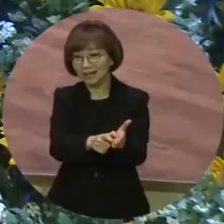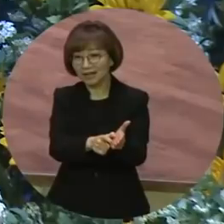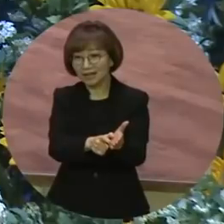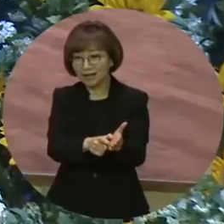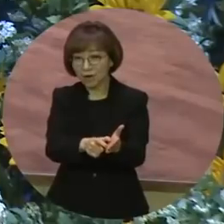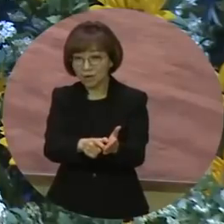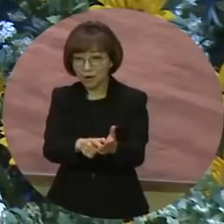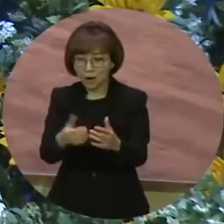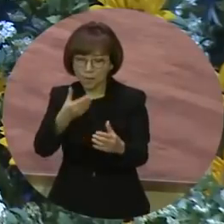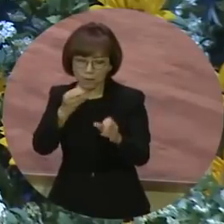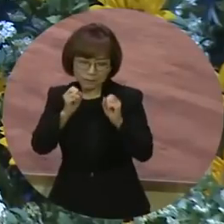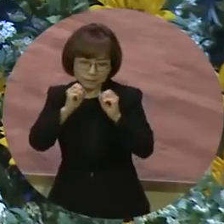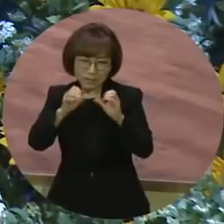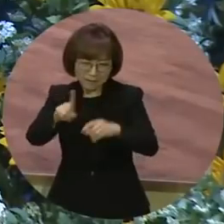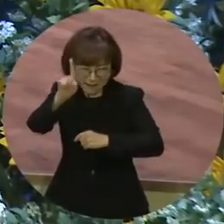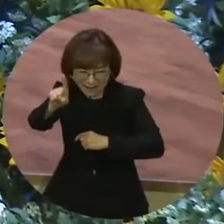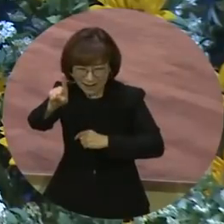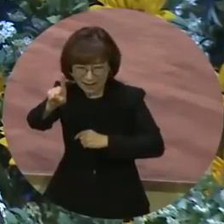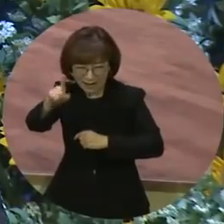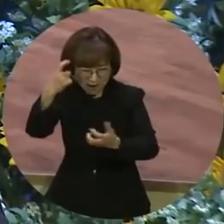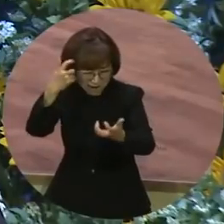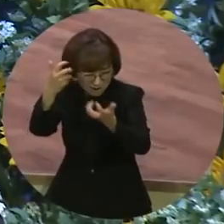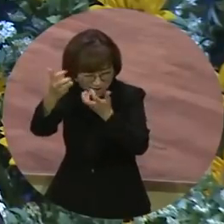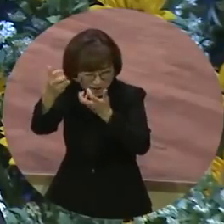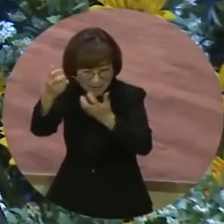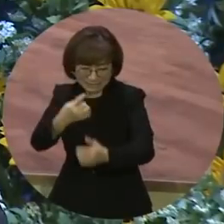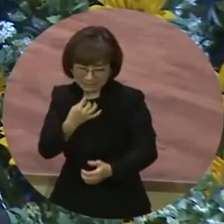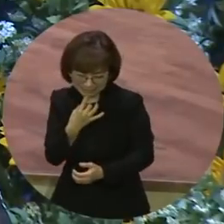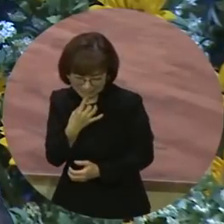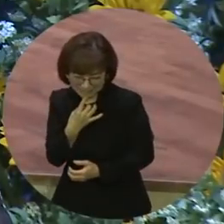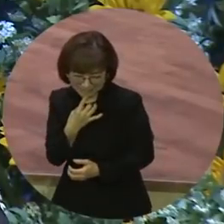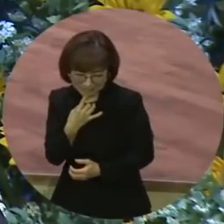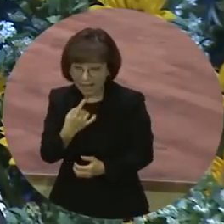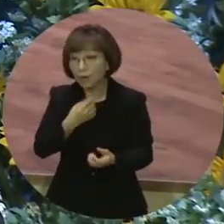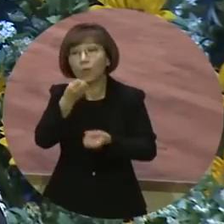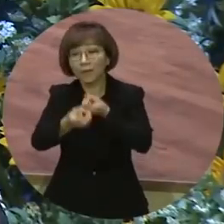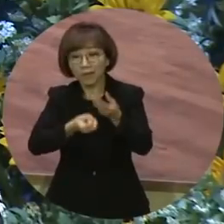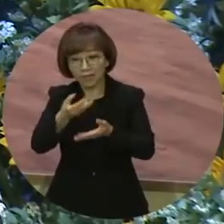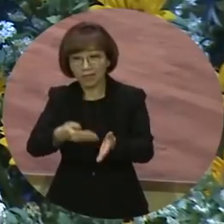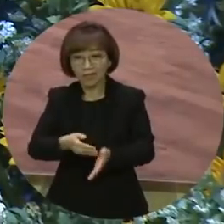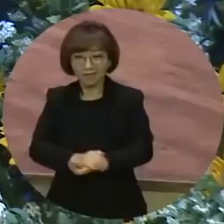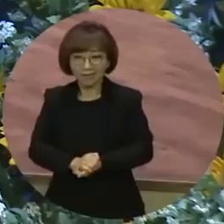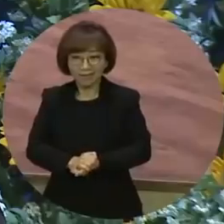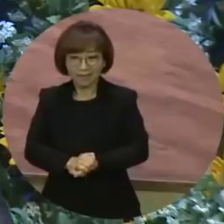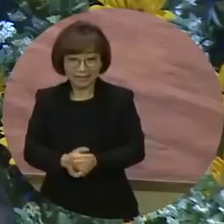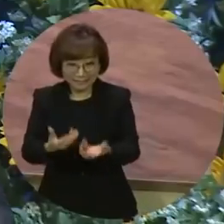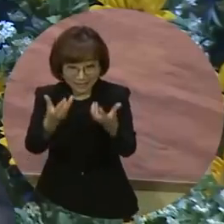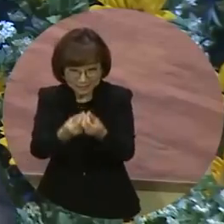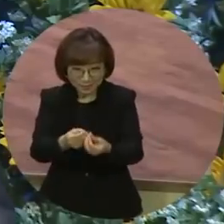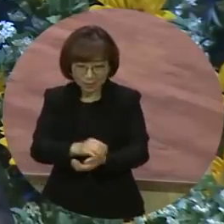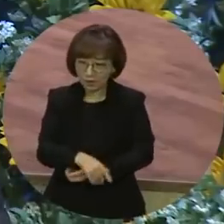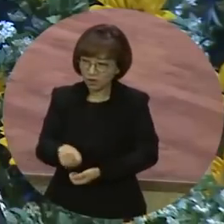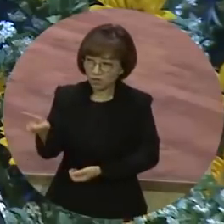자, 여러분. 저 집사님, 저 장로님, 저 권사님, 저 청년 보니까 예수에